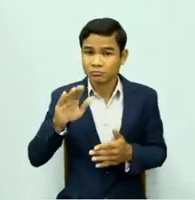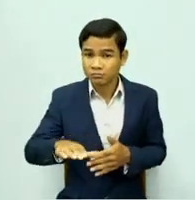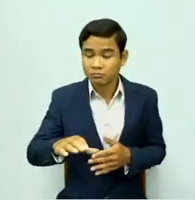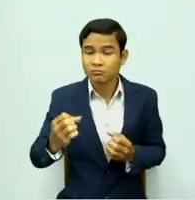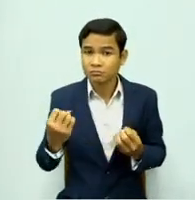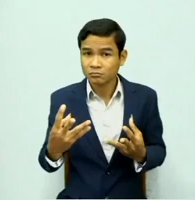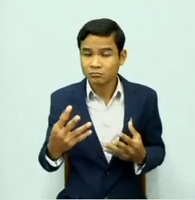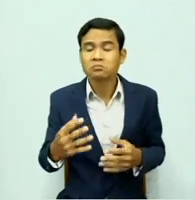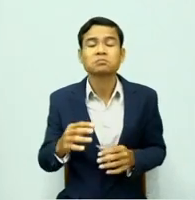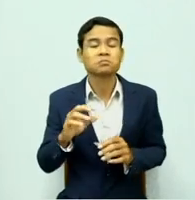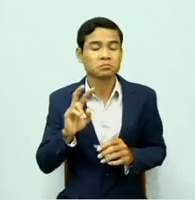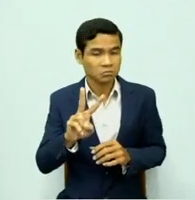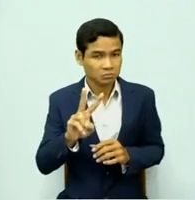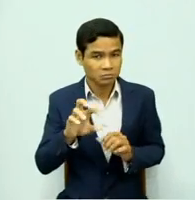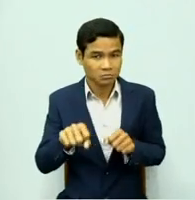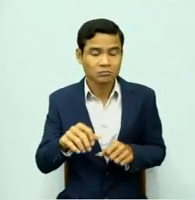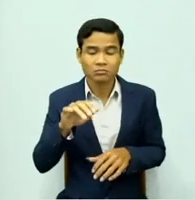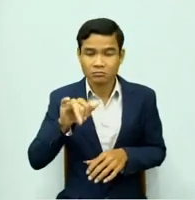អ្នកគ្រូបិទបាន2ហើយតើនៅសល់រូបប៉ុន្មានទៀតកូនអ្ហ៎ចានៅសល់រូប 2